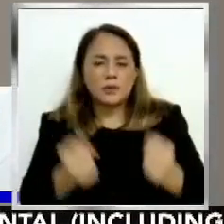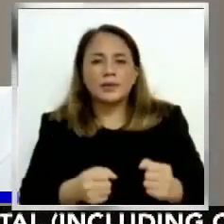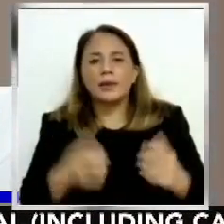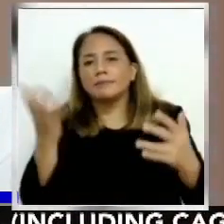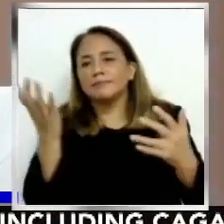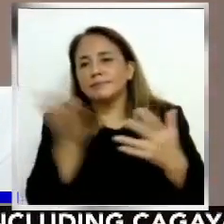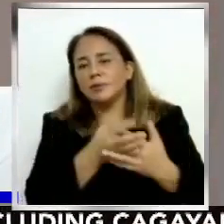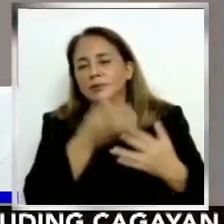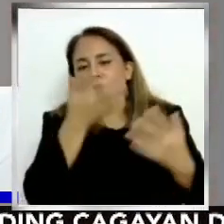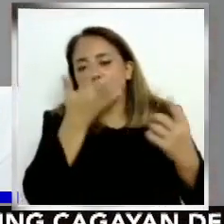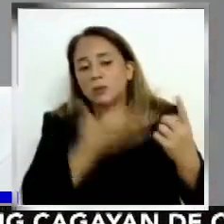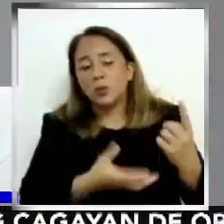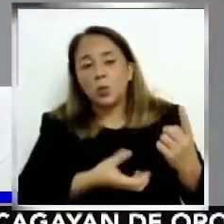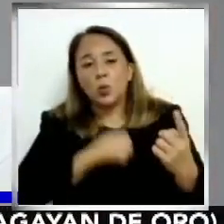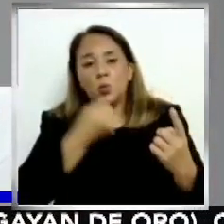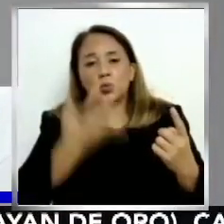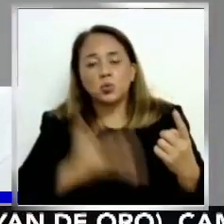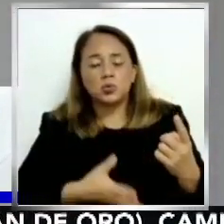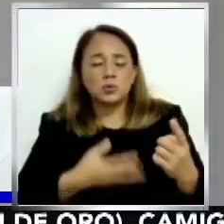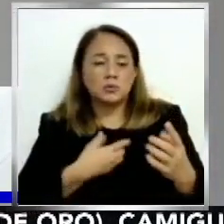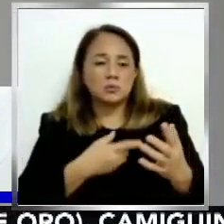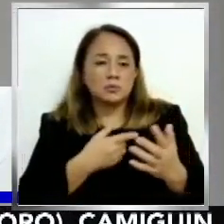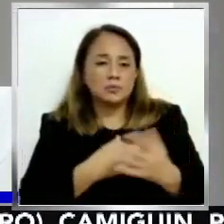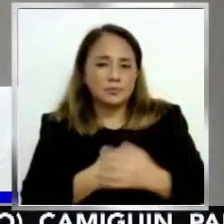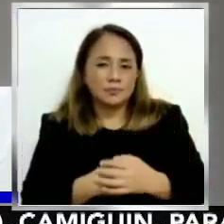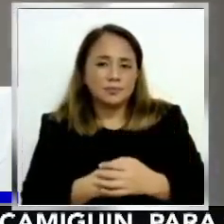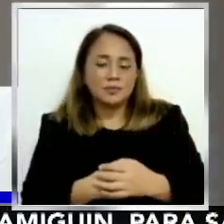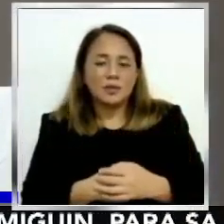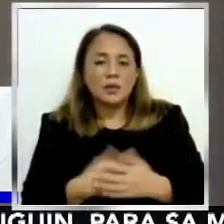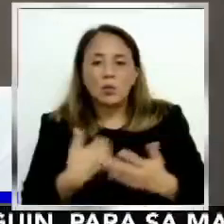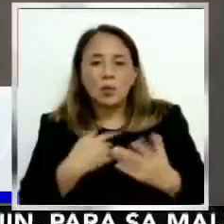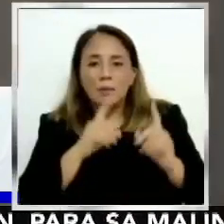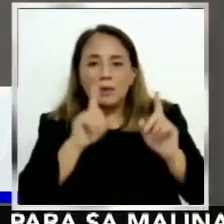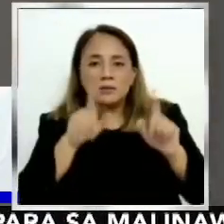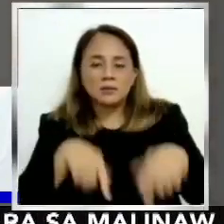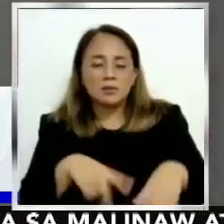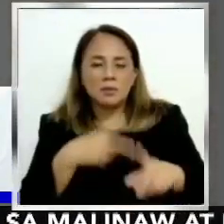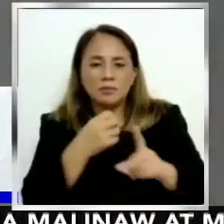ng sumabog na paputok. Wala pang pahayag ang mga biktima, pati